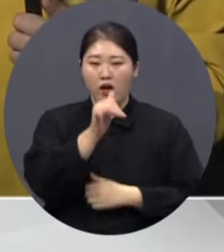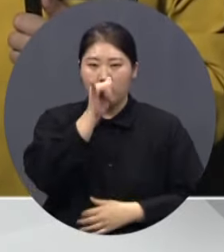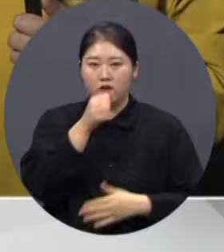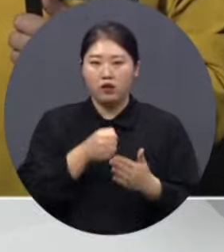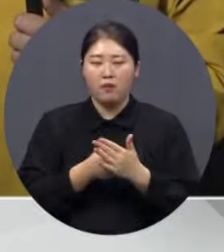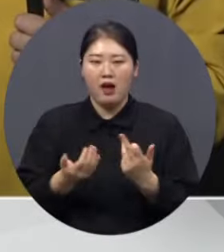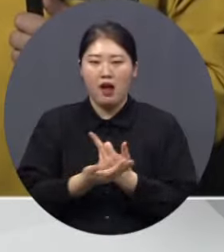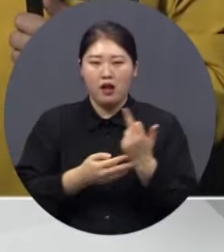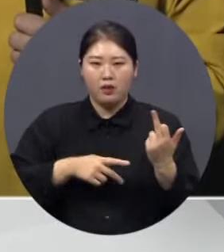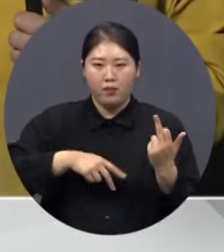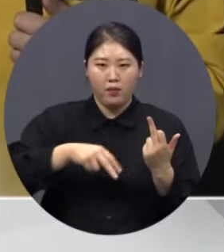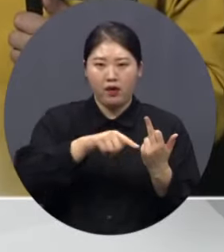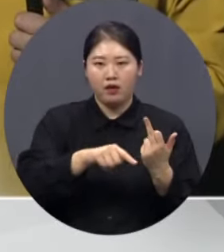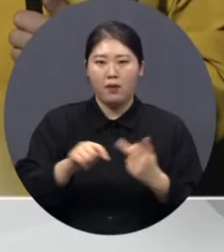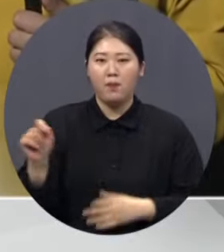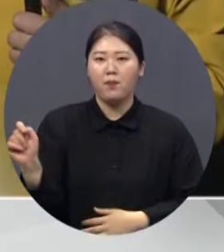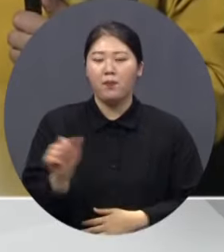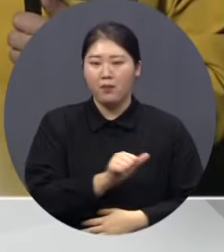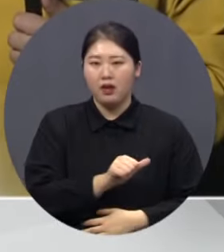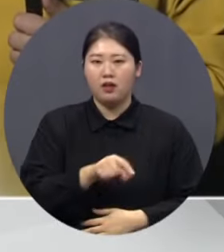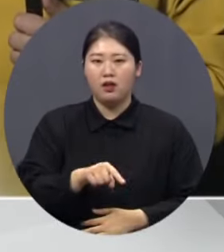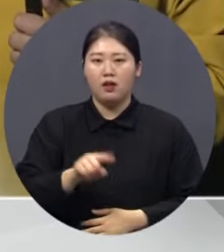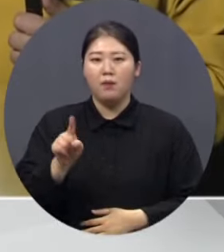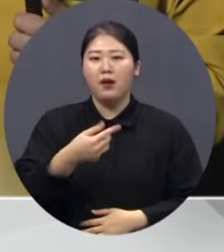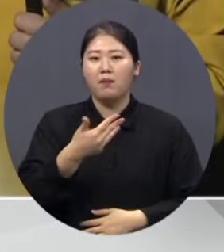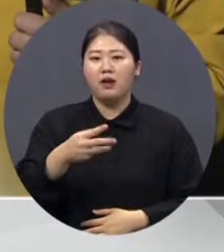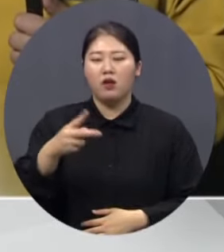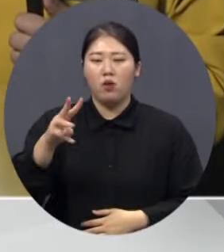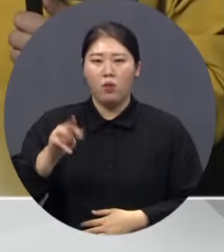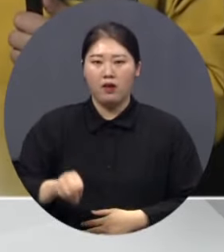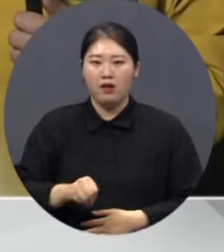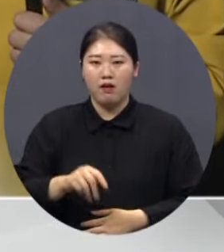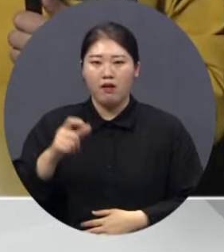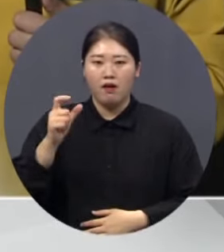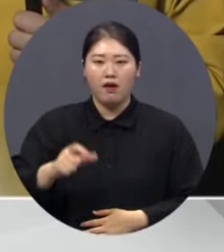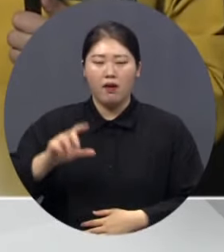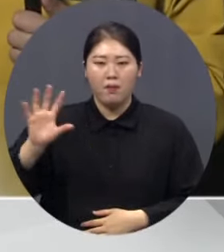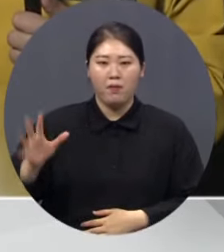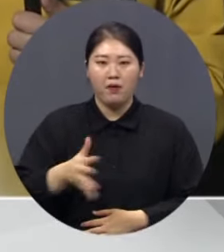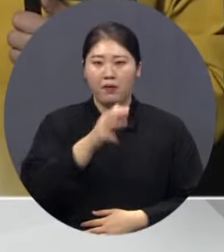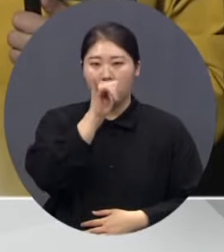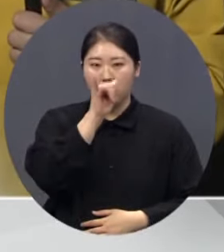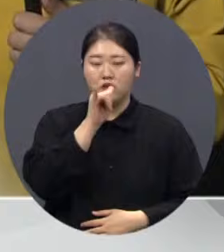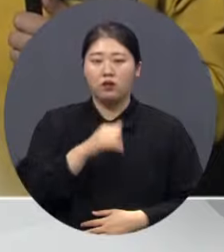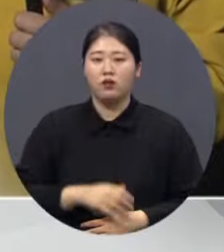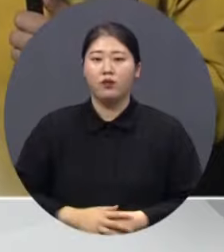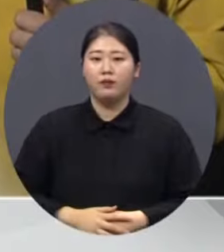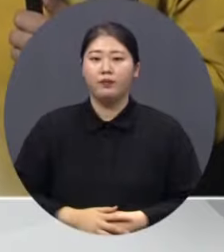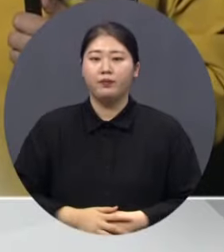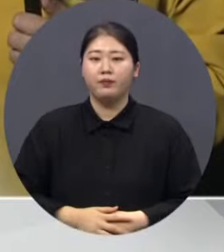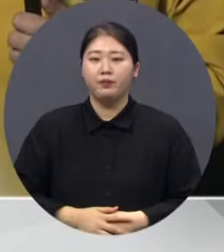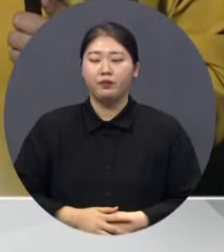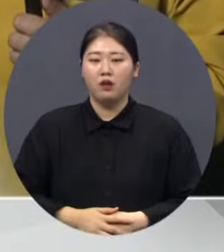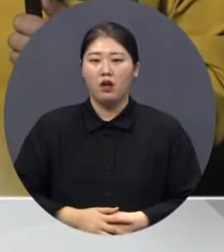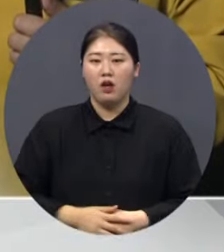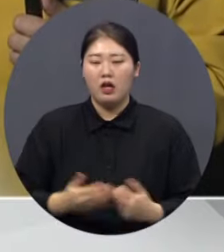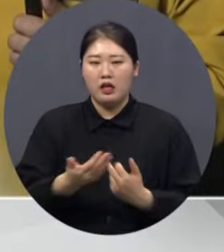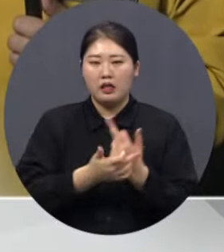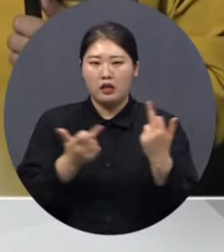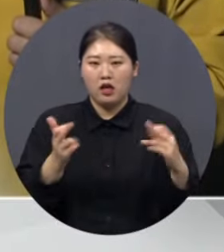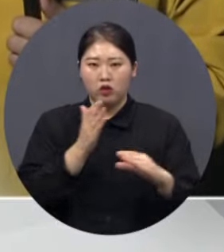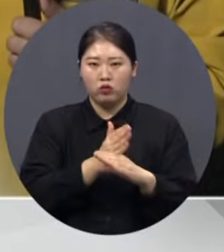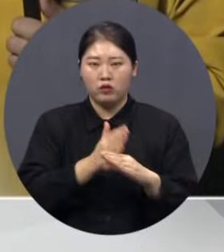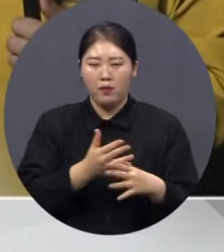한라산 삼각봉에선 순간 최대 풍속 시속 108km의 강한 돌풍이 관측되기도 했습니다. 산간을